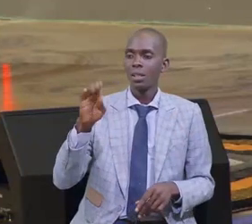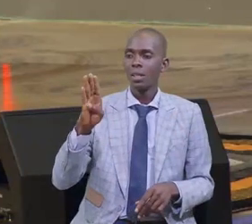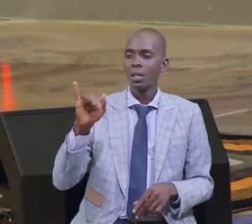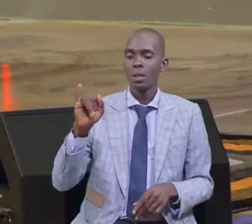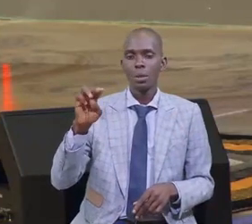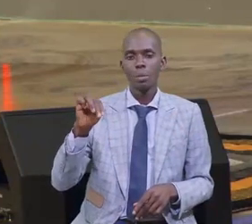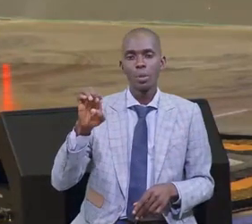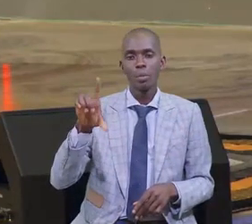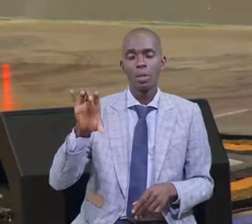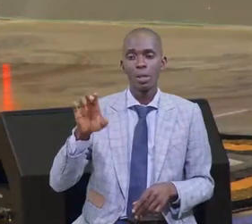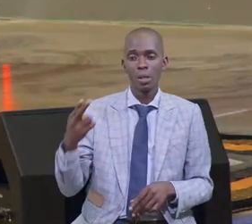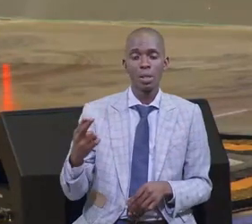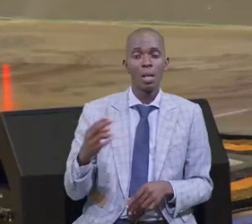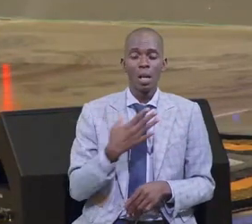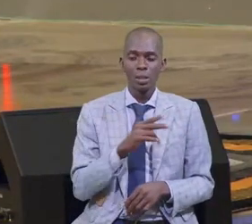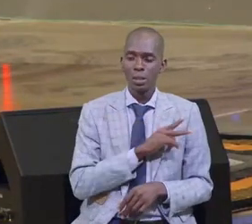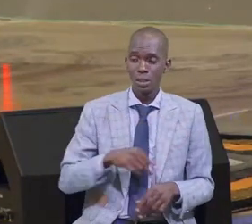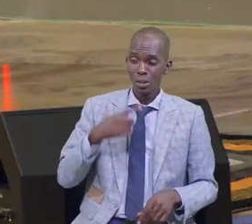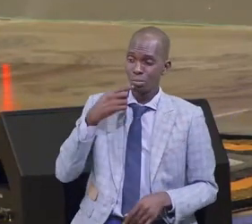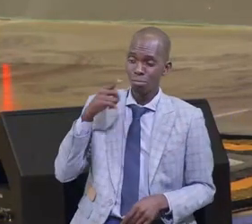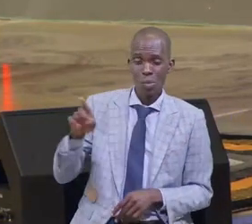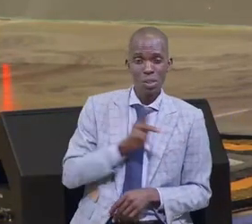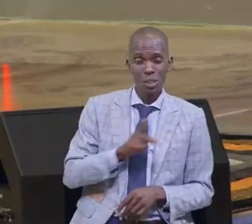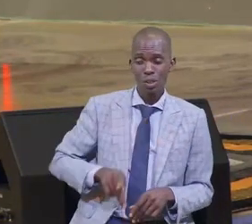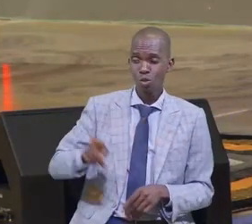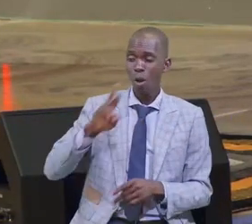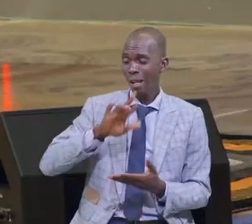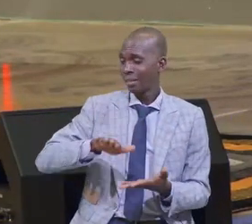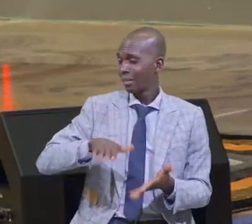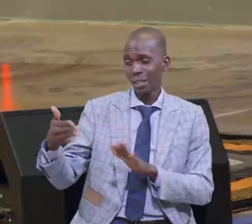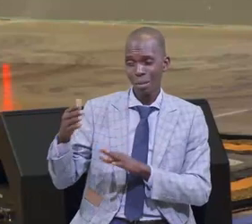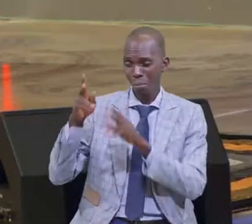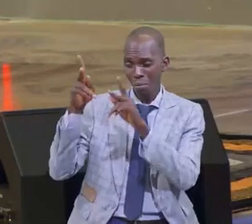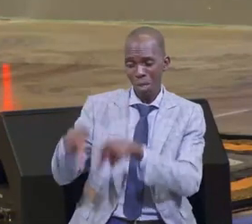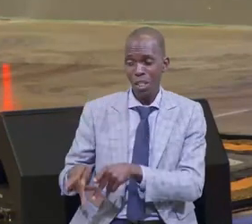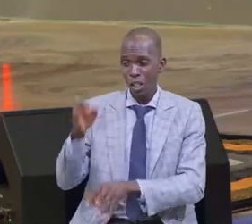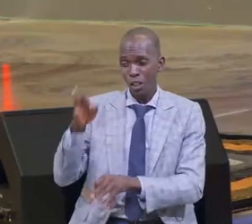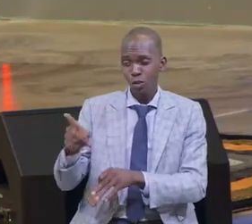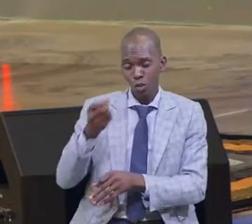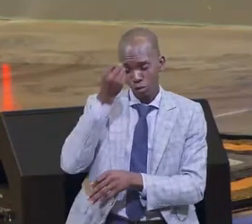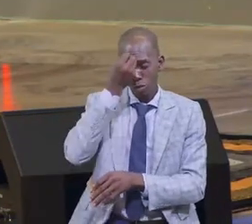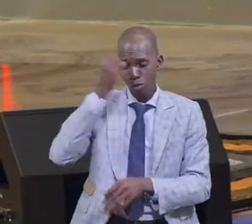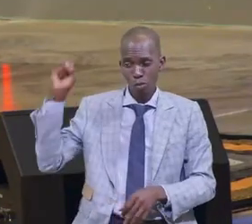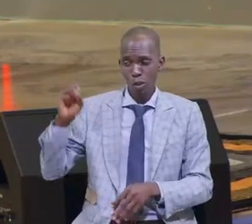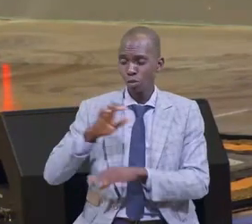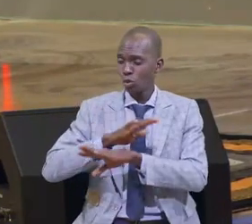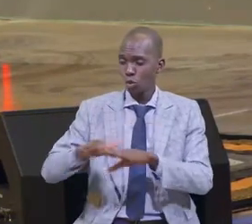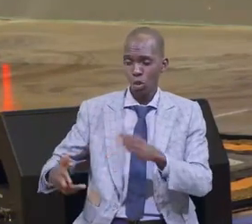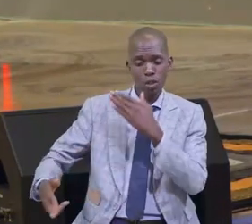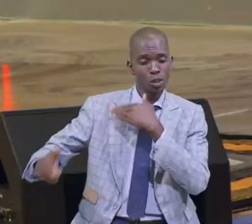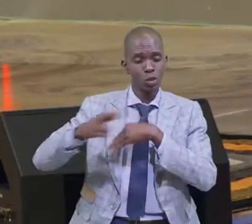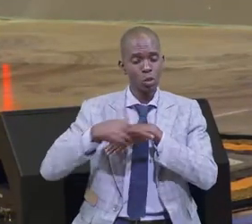et le Seigneur lui a dit que tu es un homme mort. Tu es mort. Si tu ne rends pas la femme